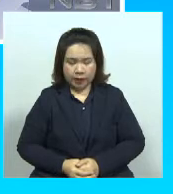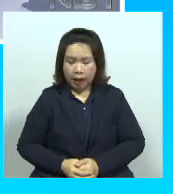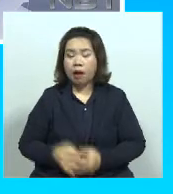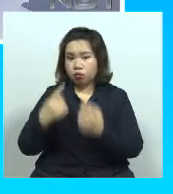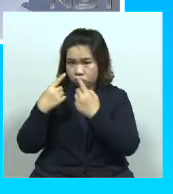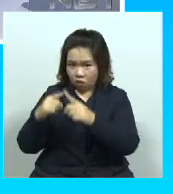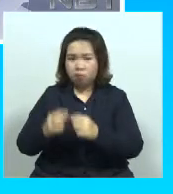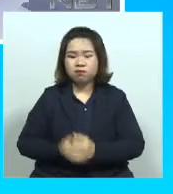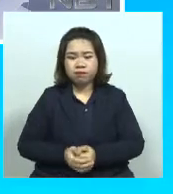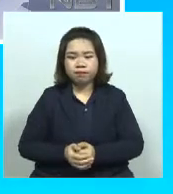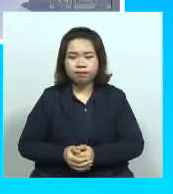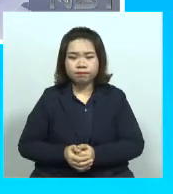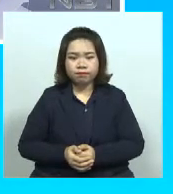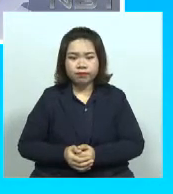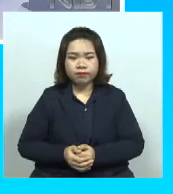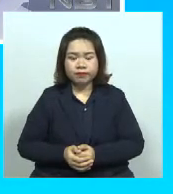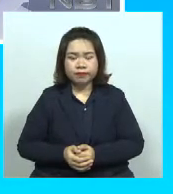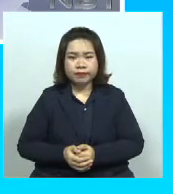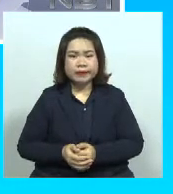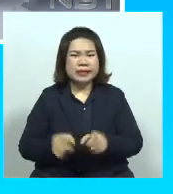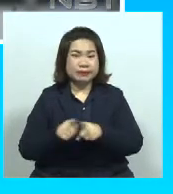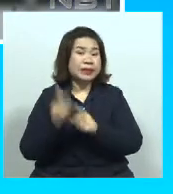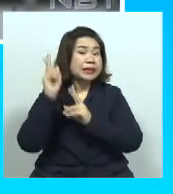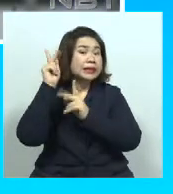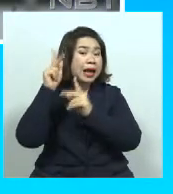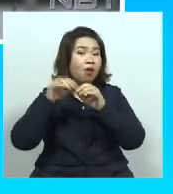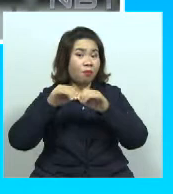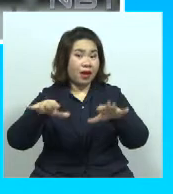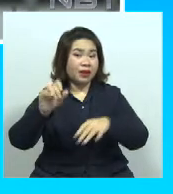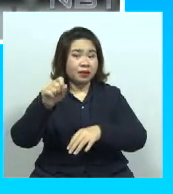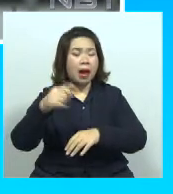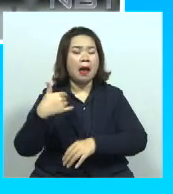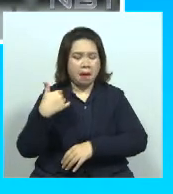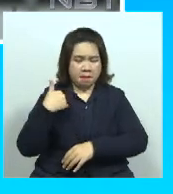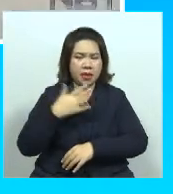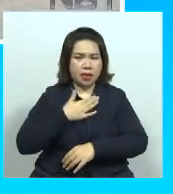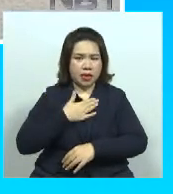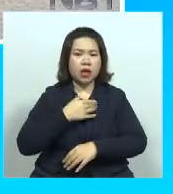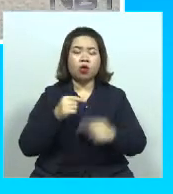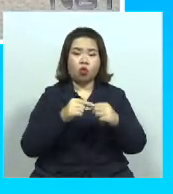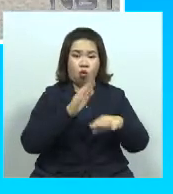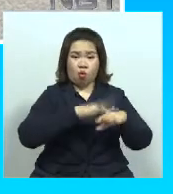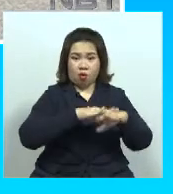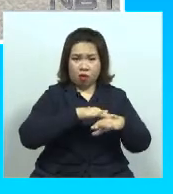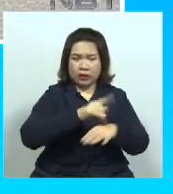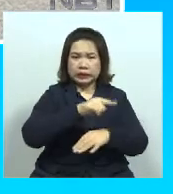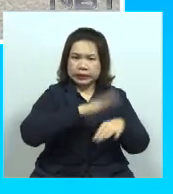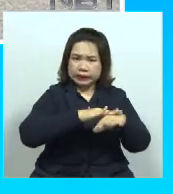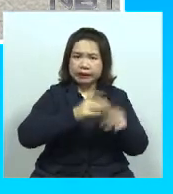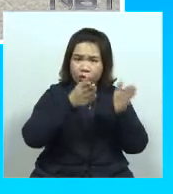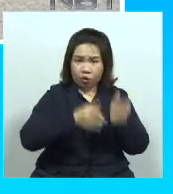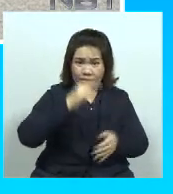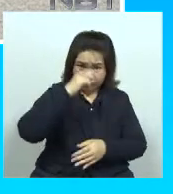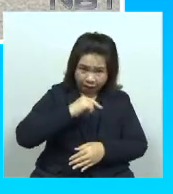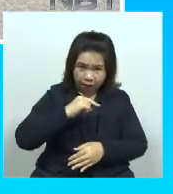ที่ทางที่มีข่าวไปนะครับว่าเรามีการแจ้งเตือนคนไทยนะครับในฮ่องกงรวมทั้งนักท่องเที่ยวใครที่